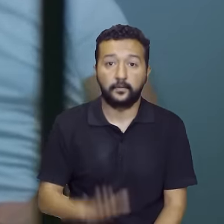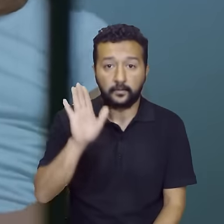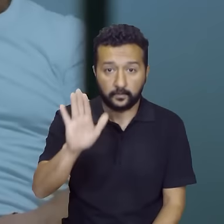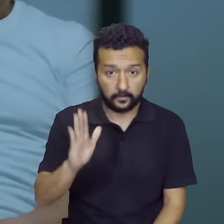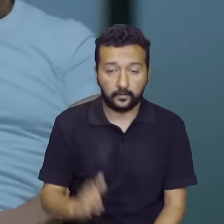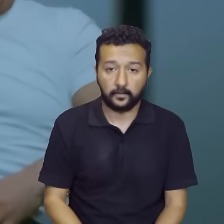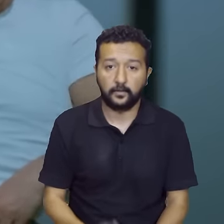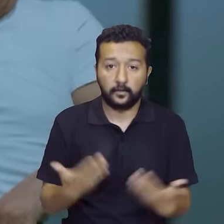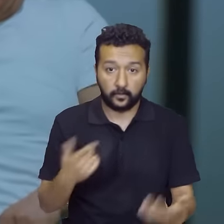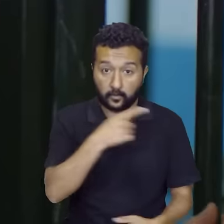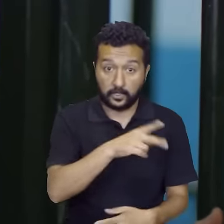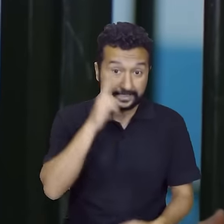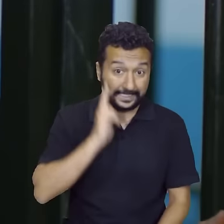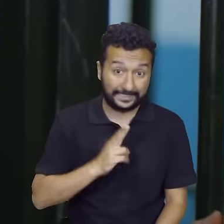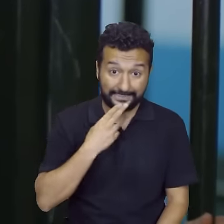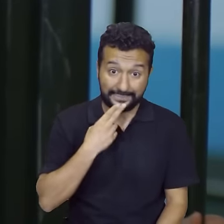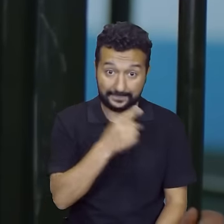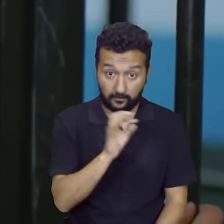oturdu. Kokana.